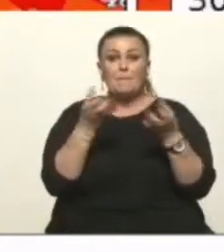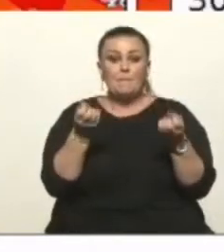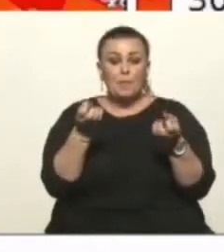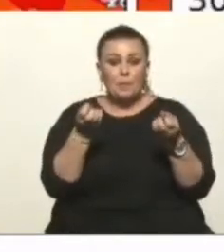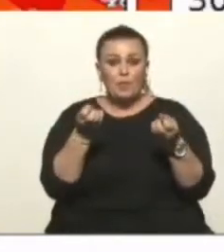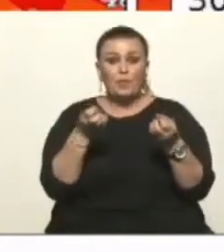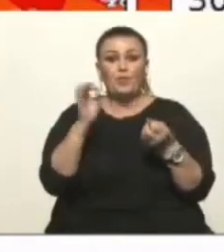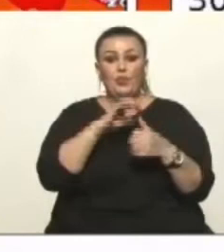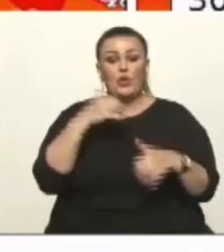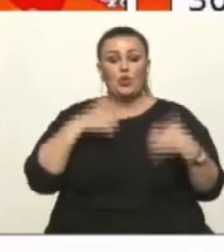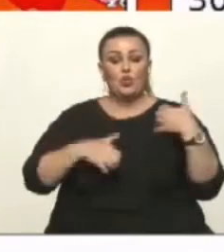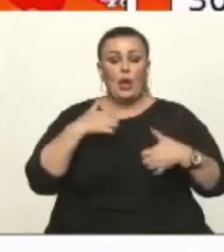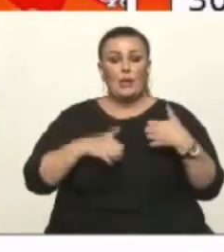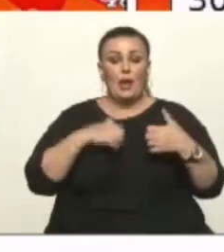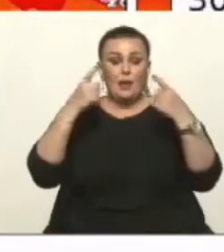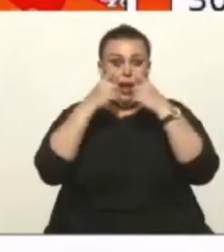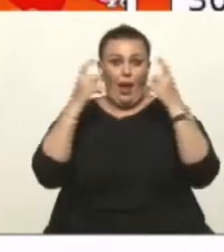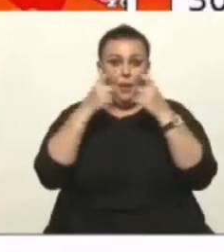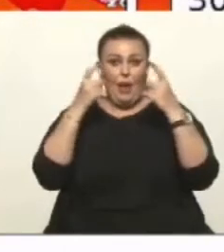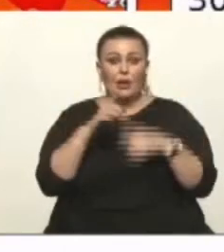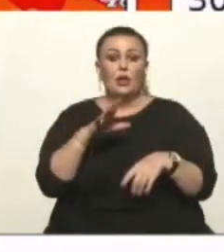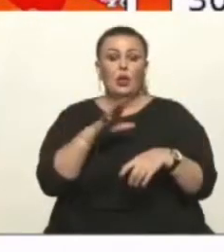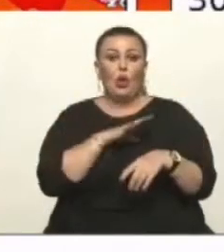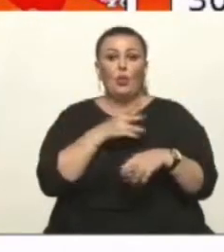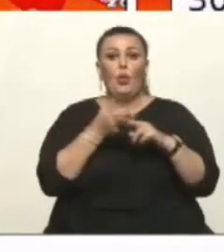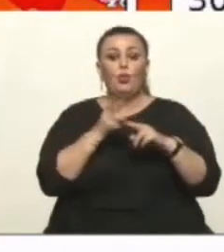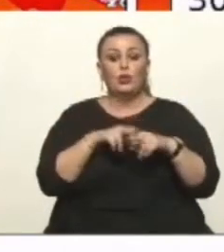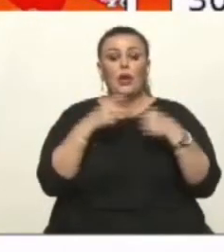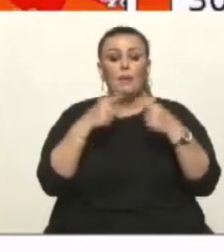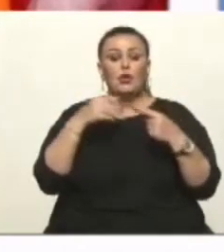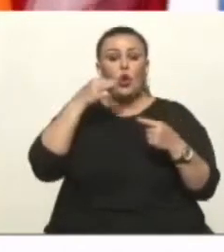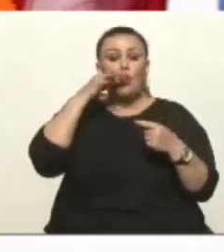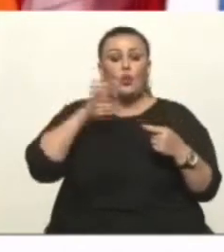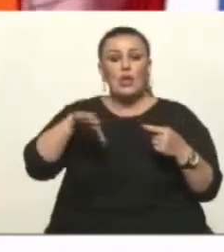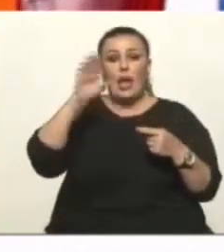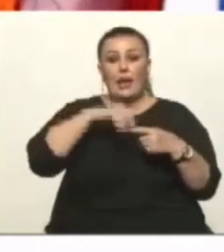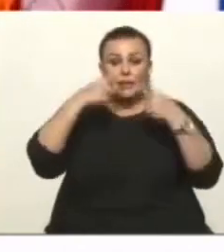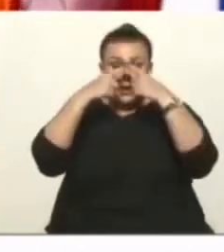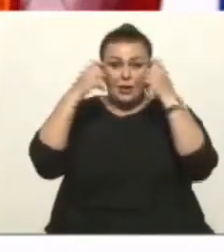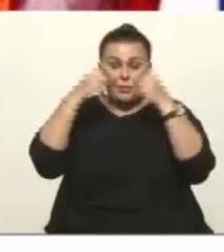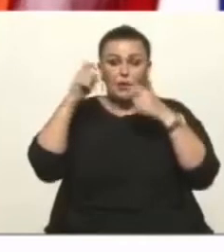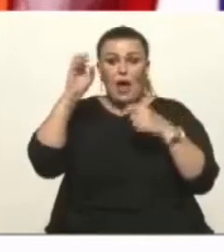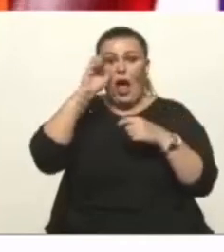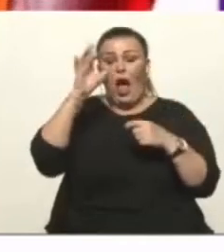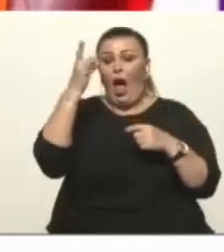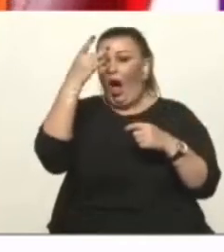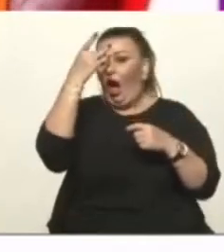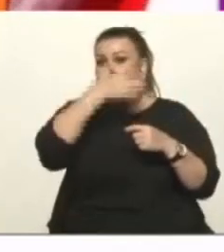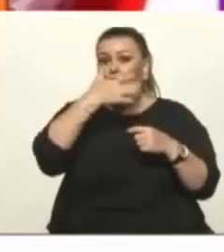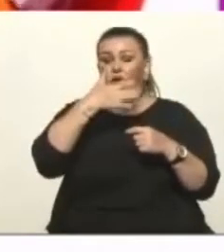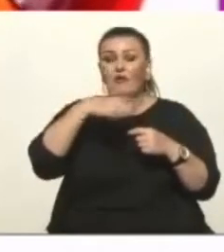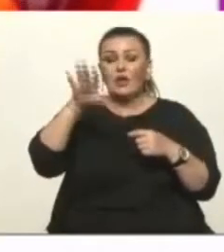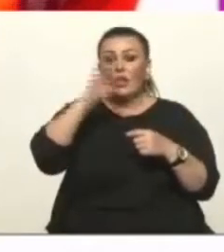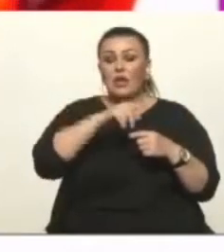da sürətlənəcəyinin xəbərdarlığını edirlər. Bundan başqa mütəxəssislər onu da bildirirlər ki, Afrikadan gələn isti